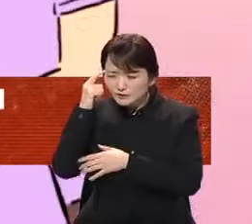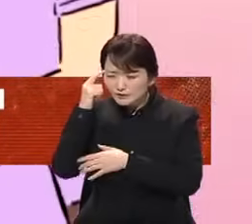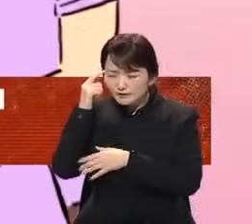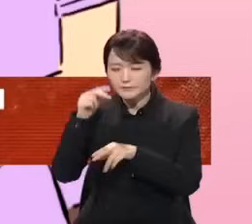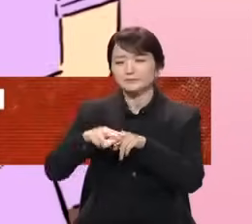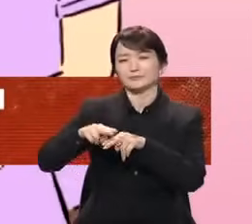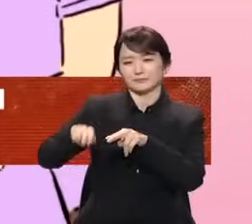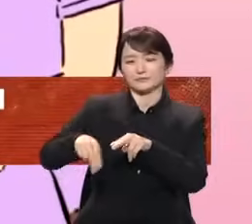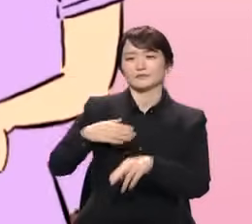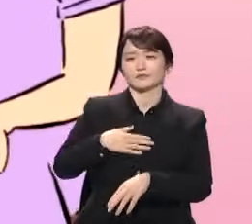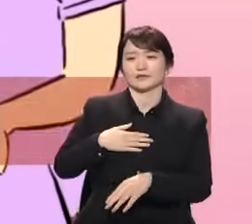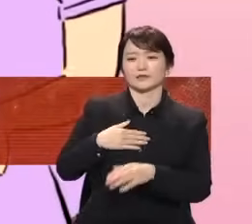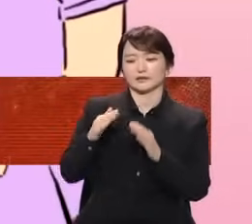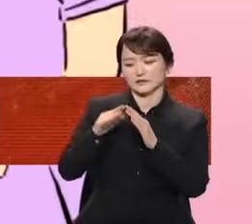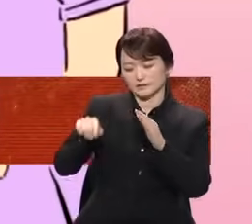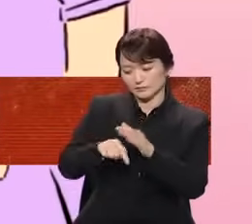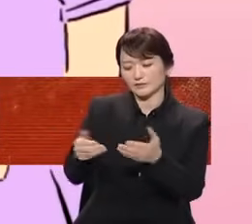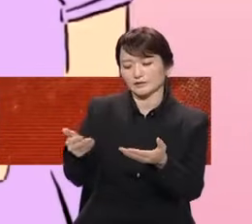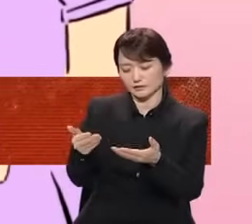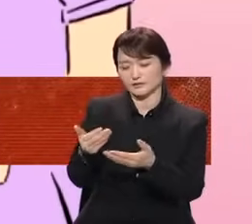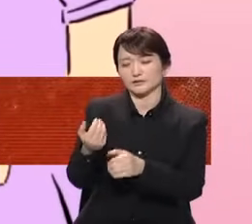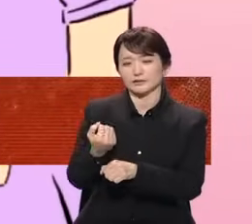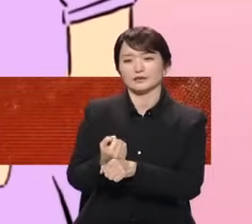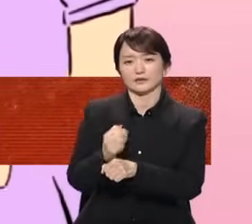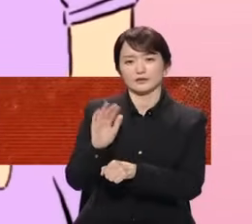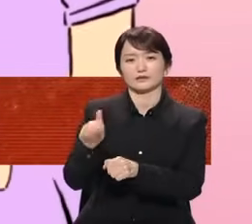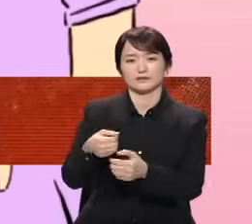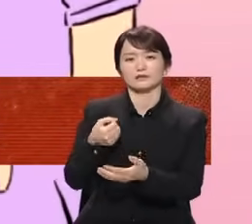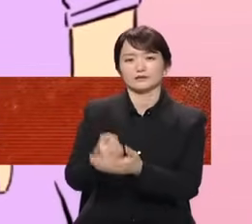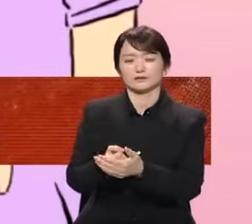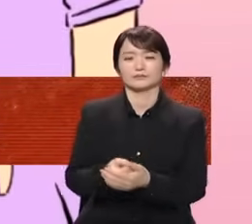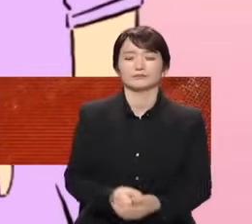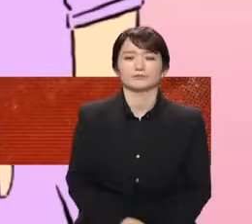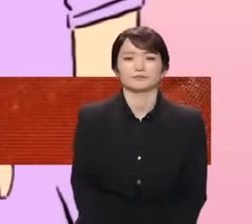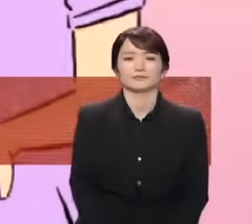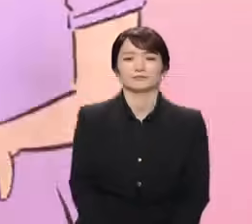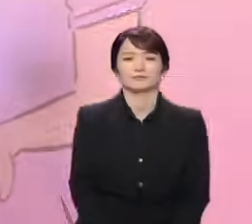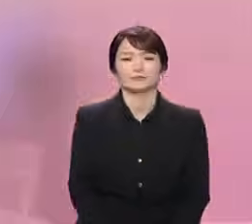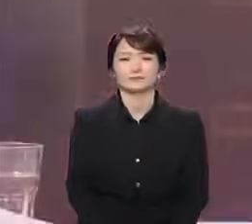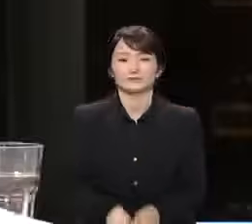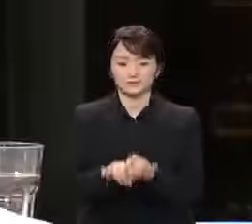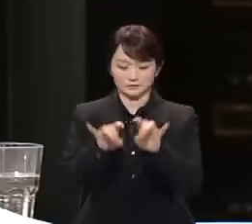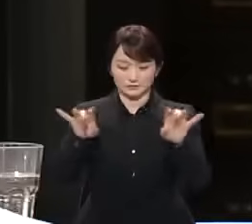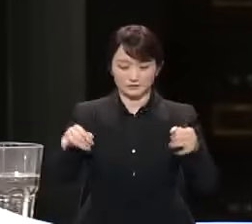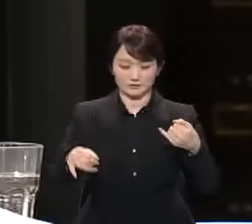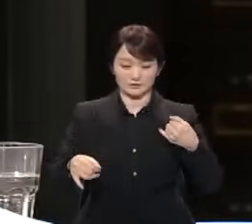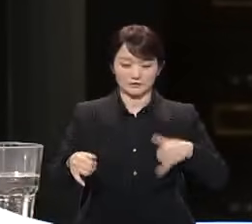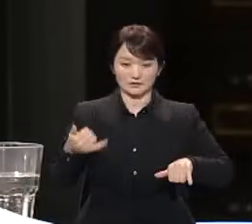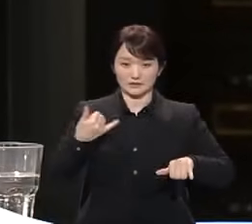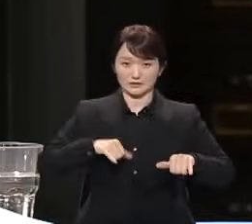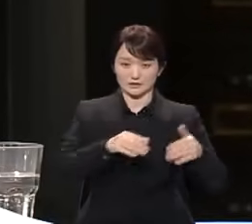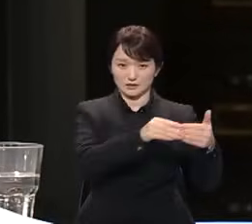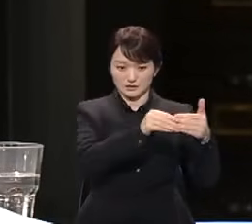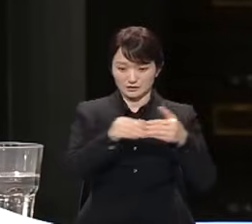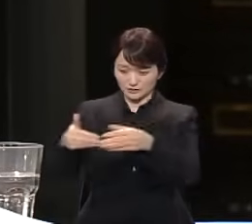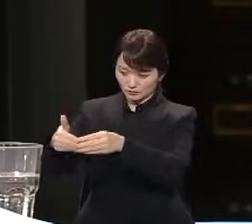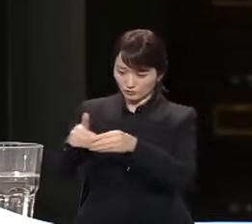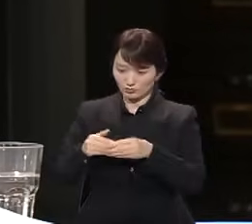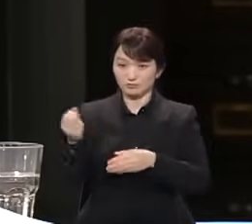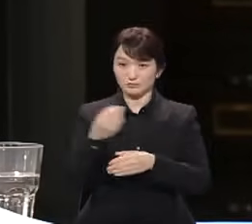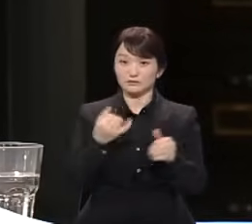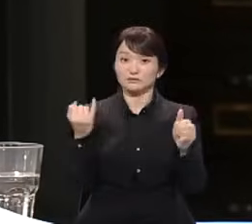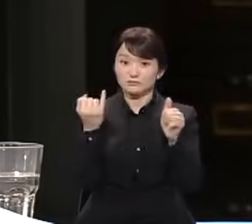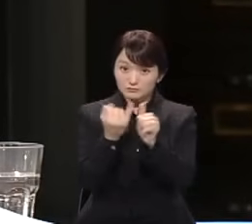아, 그럼 내가 전업주부의 길을 걸어야겠다 이렇게 마음먹게 됩니다. 각자 자녀를 데리고 재혼을 했다. 아니